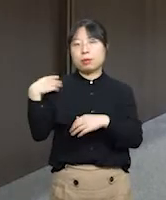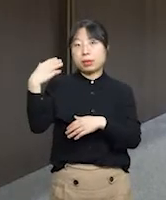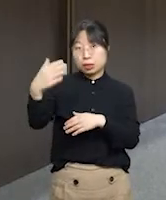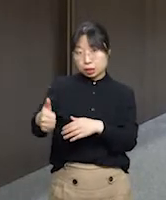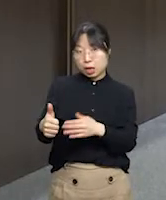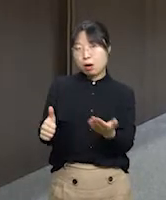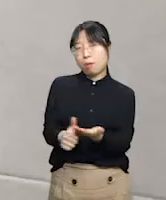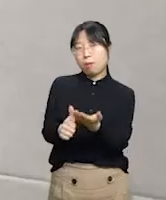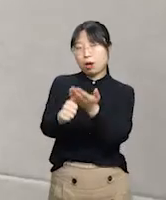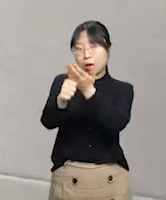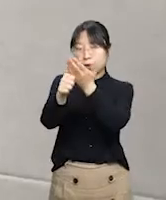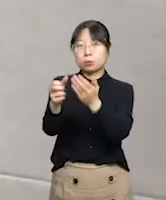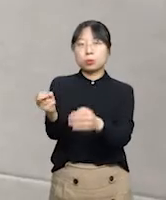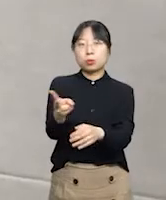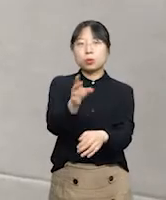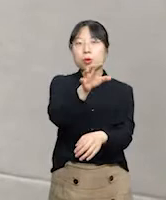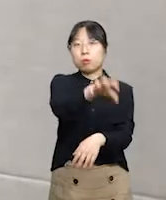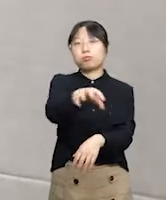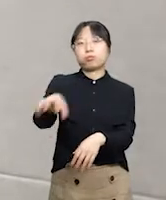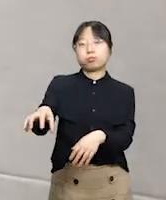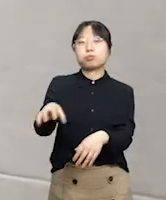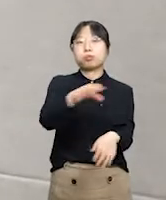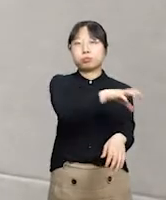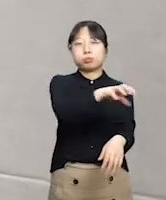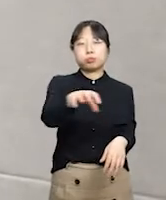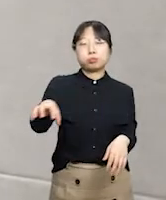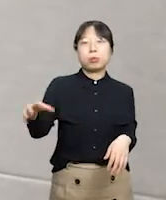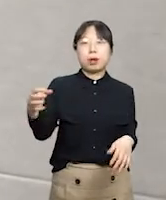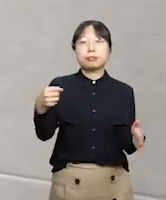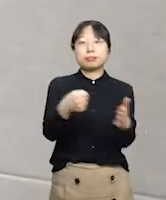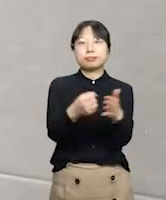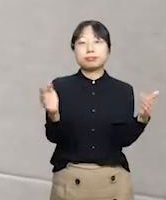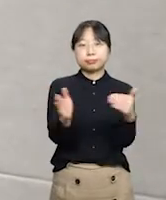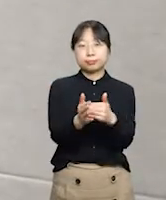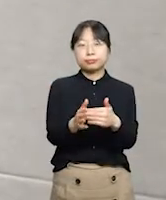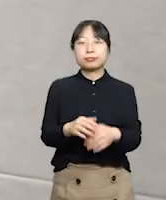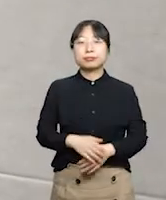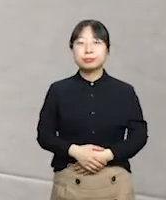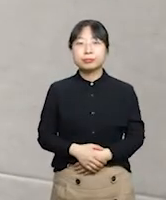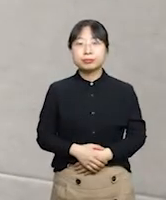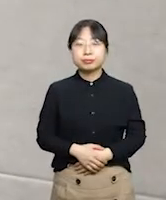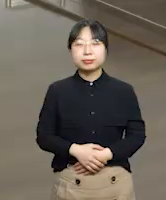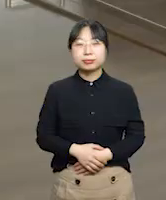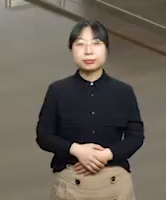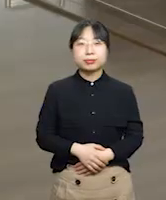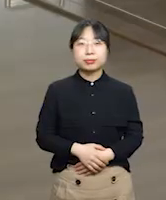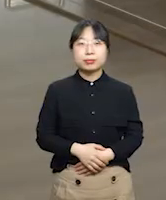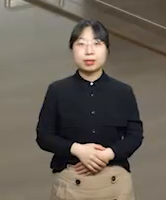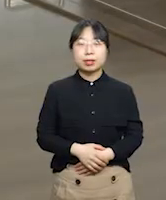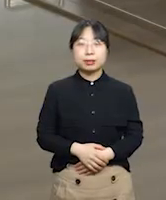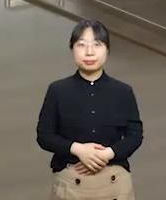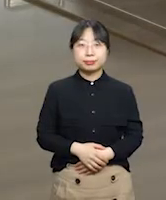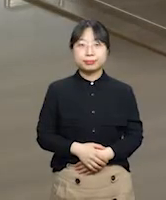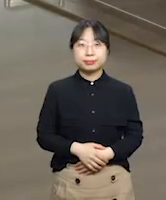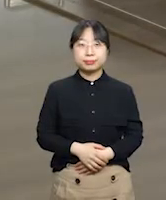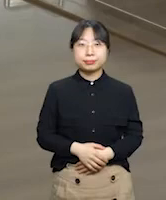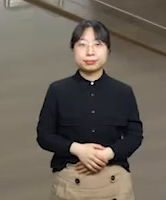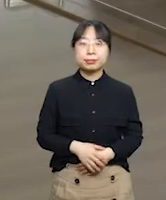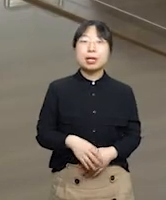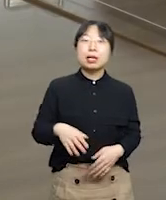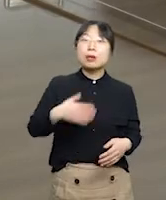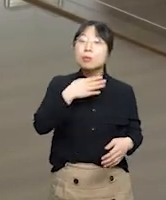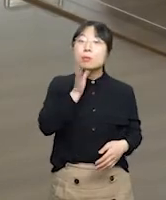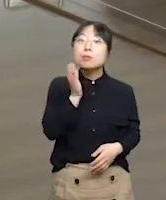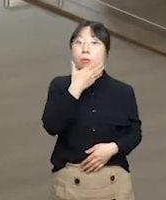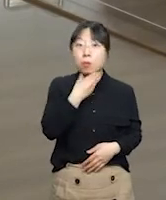및 배치를 담당하게 됩니다. 현재 여가 프로그램 이용자는 사랑채 아름채 노인복지관에서 신청받고